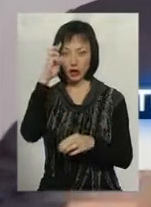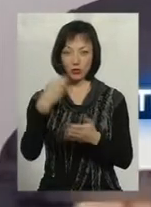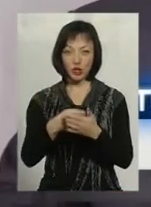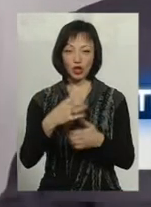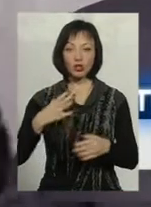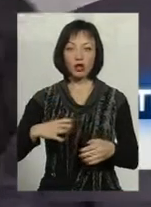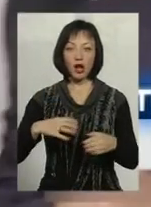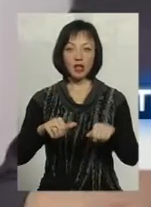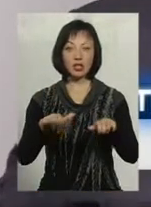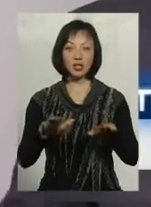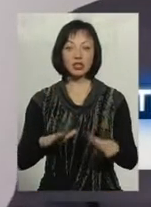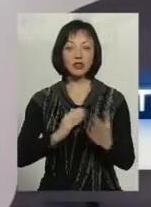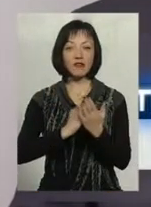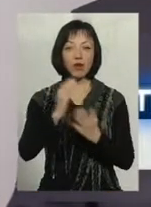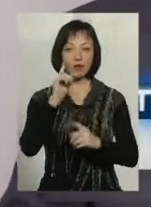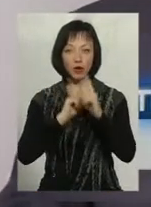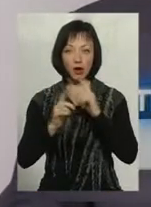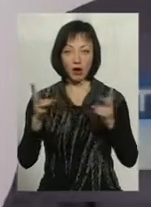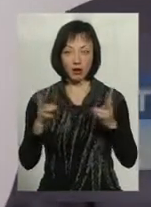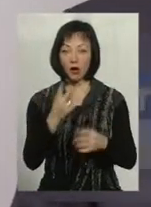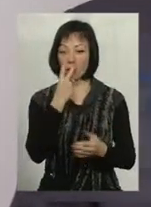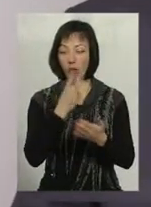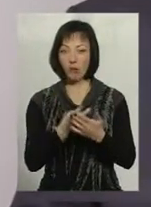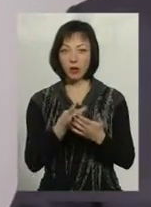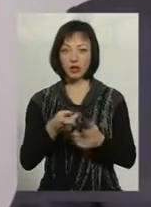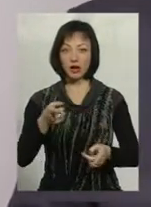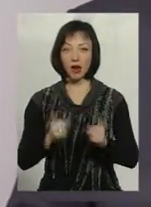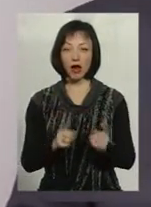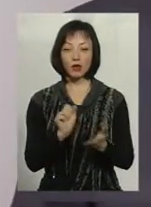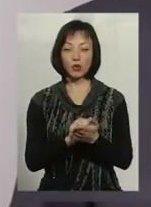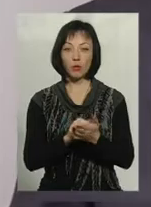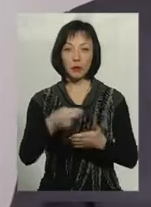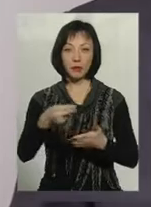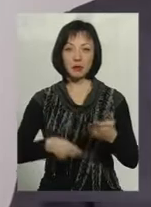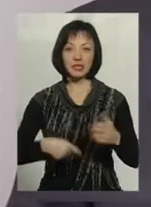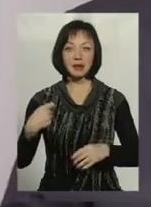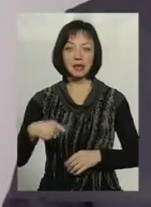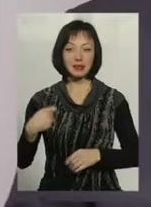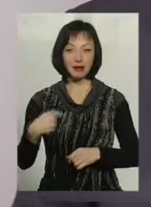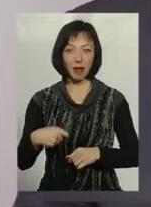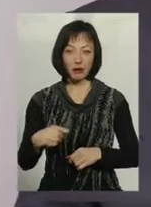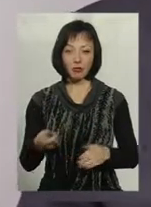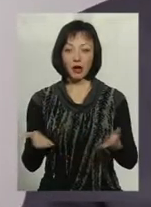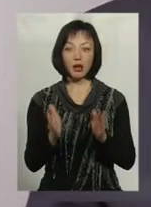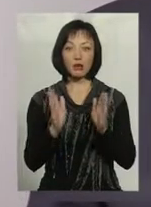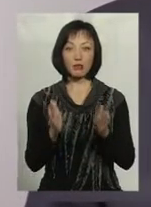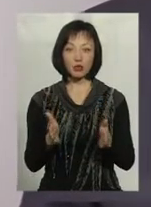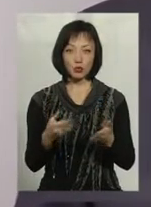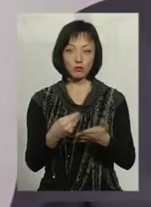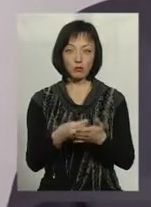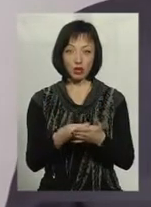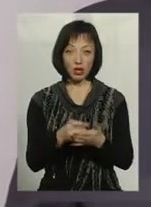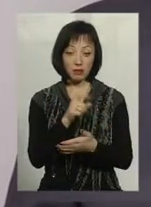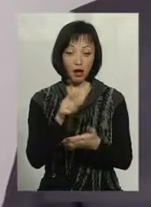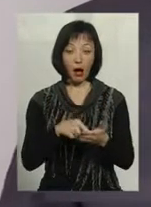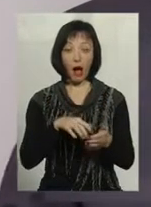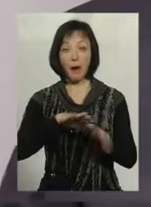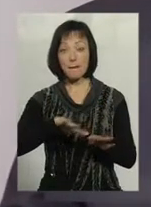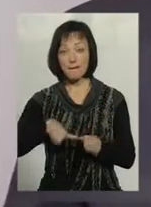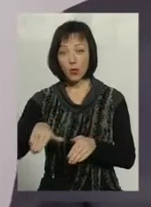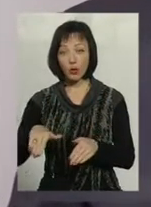видатків. В цьому бюджеті поки заробітна плата 1600 гривень, але ми, от мінімально враховано, але ми готові в разі